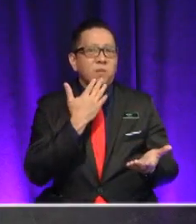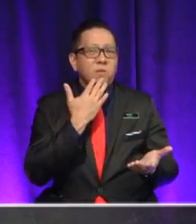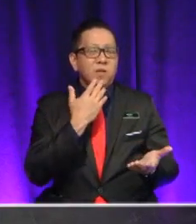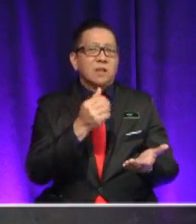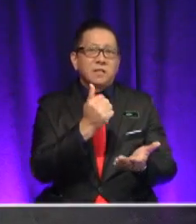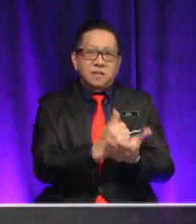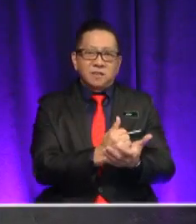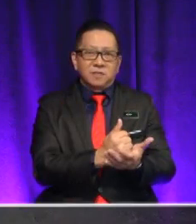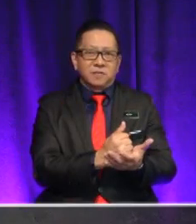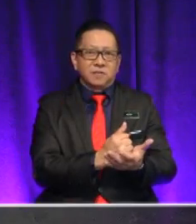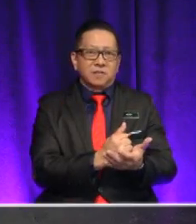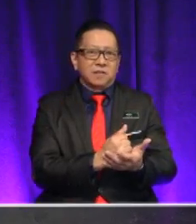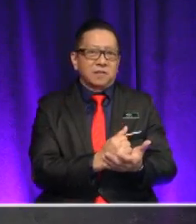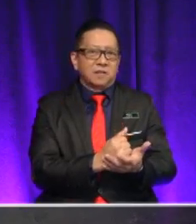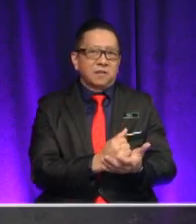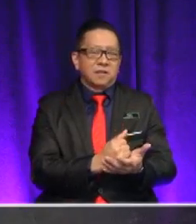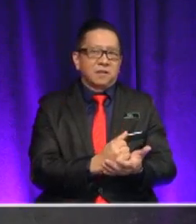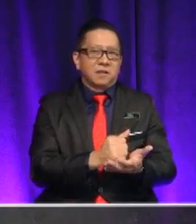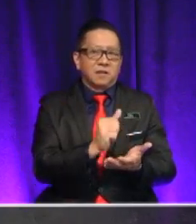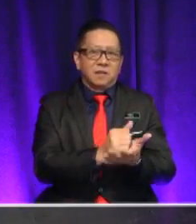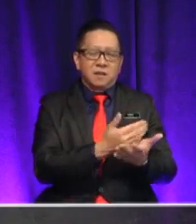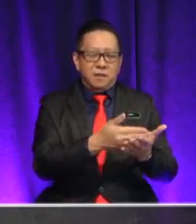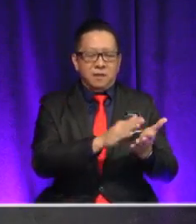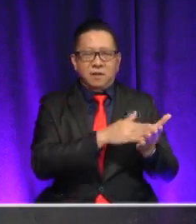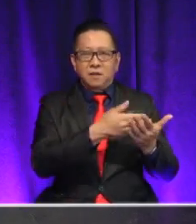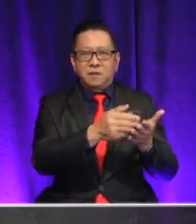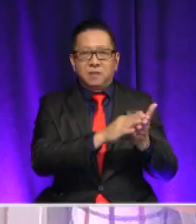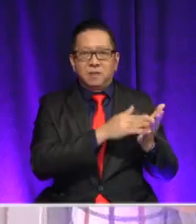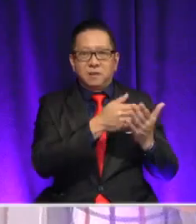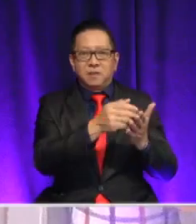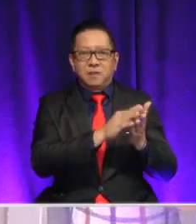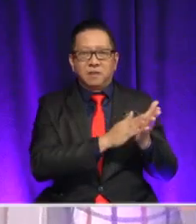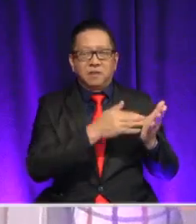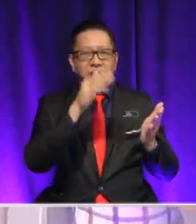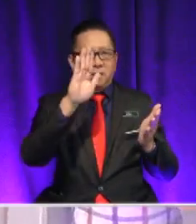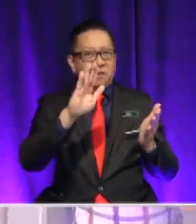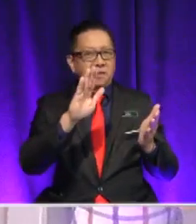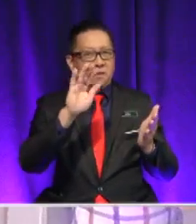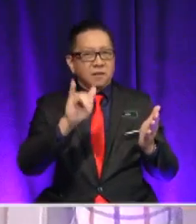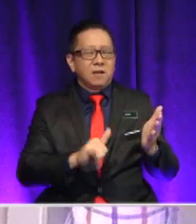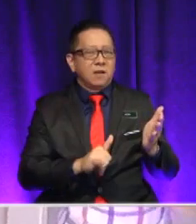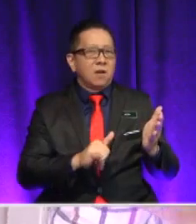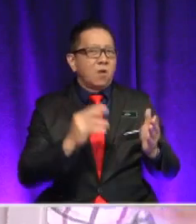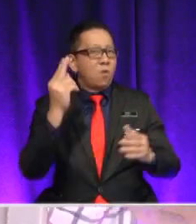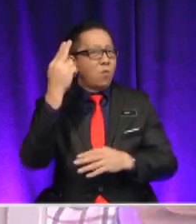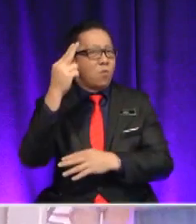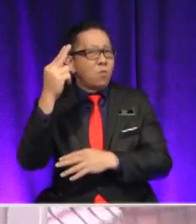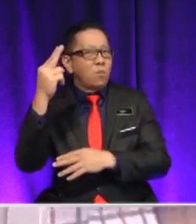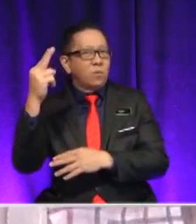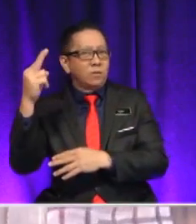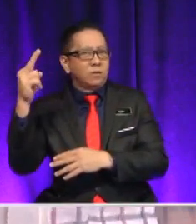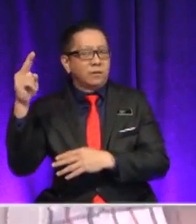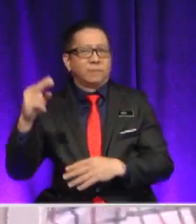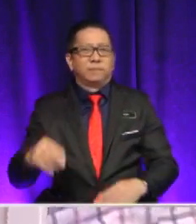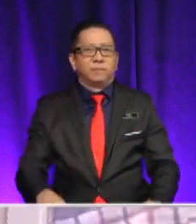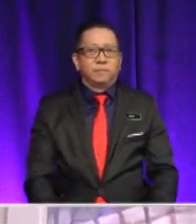yang seolah-olah berada pokok-pokok dekat hutan depan kolam dekat situ jadi motif-motif kita boleh